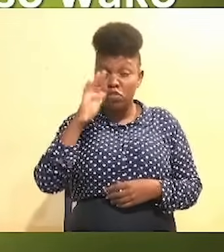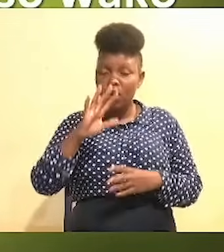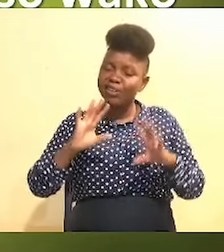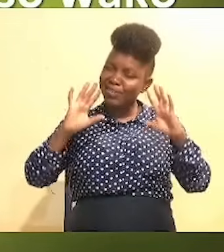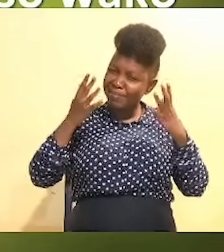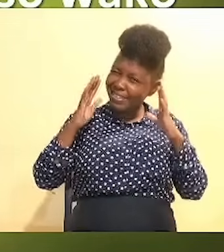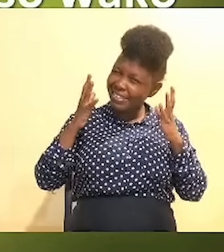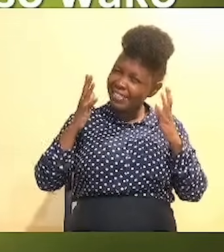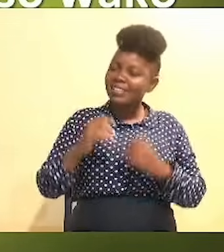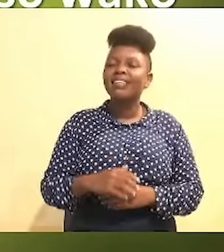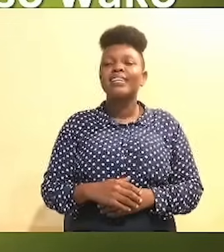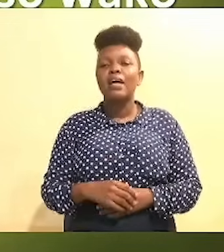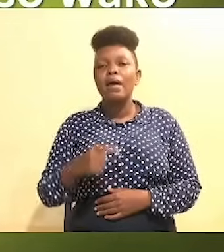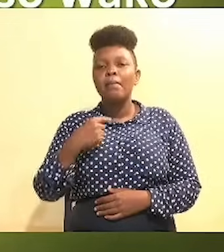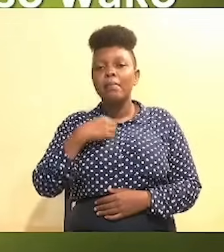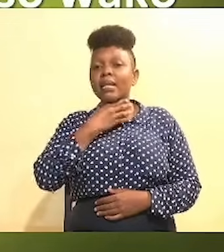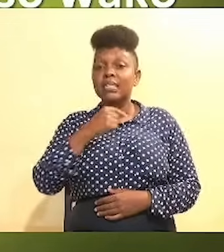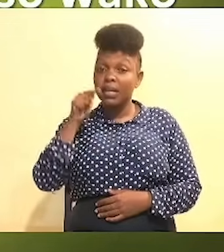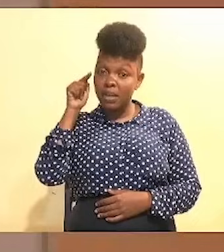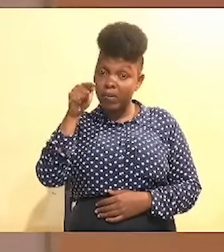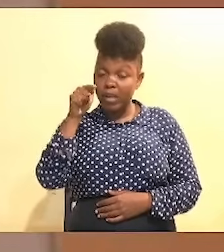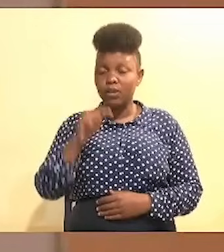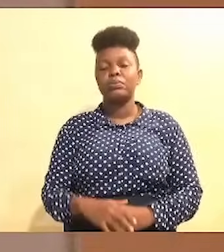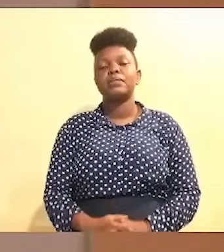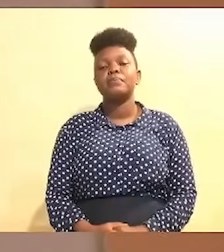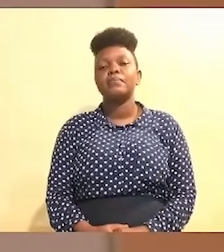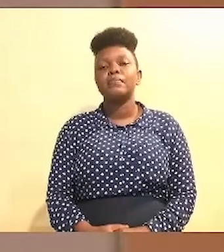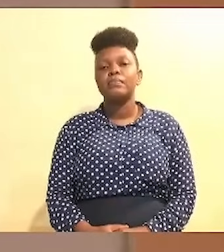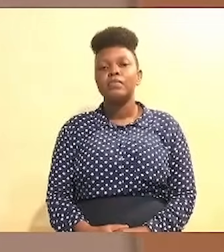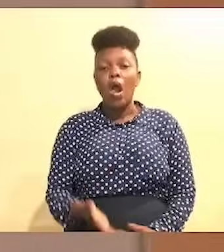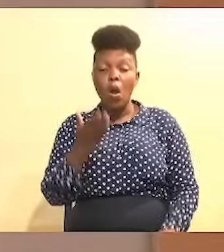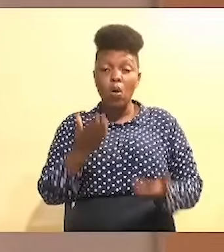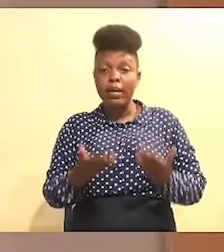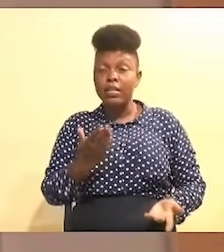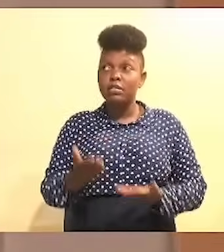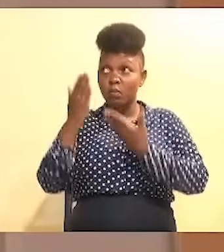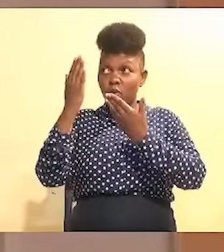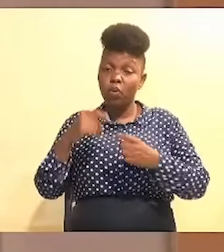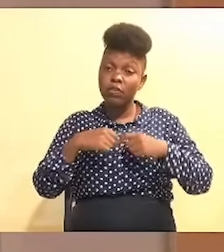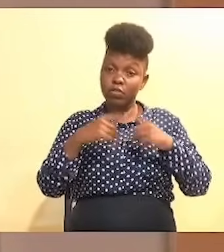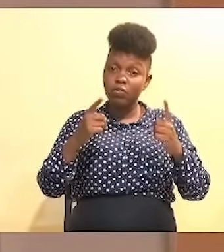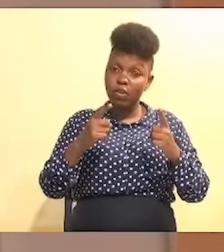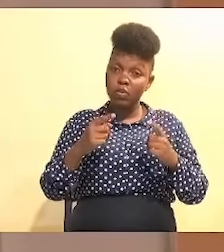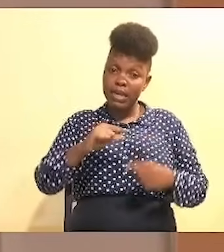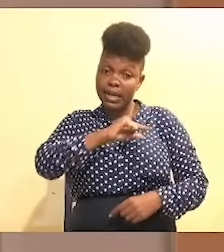unapendeza. Nataka niweke nukta hapa. Kwa jinsi Mungu alivyoumba tofauti za jinsia hizi